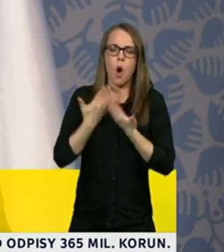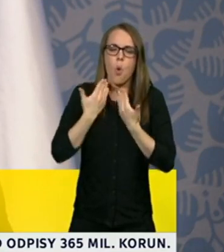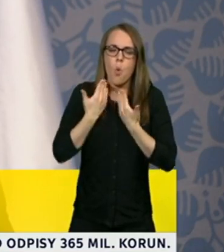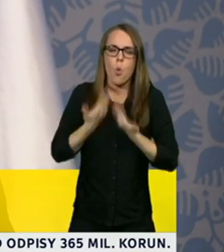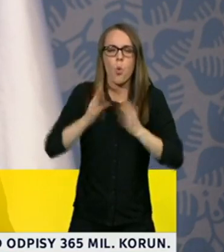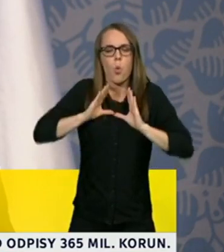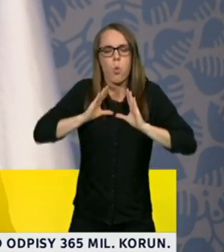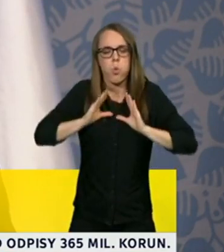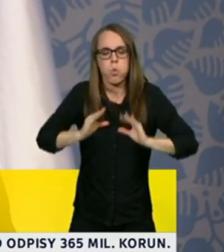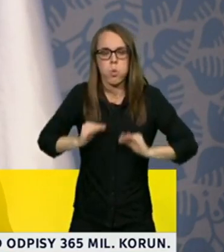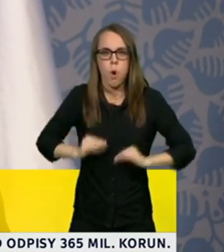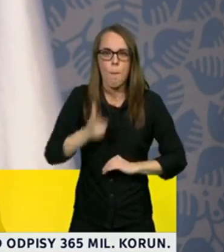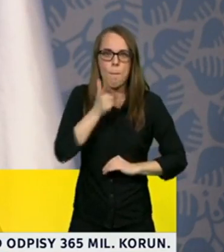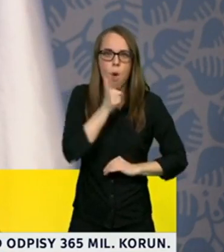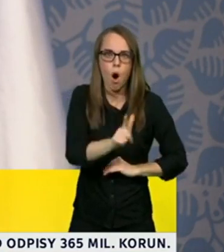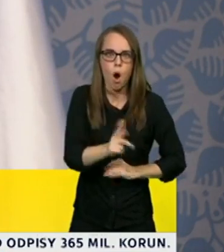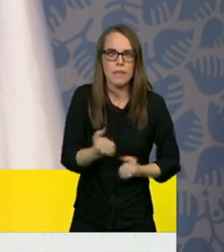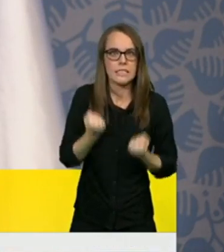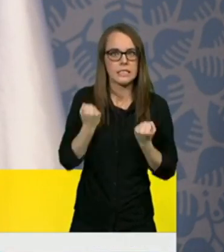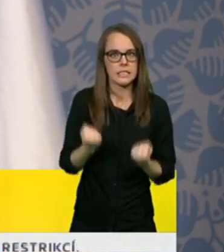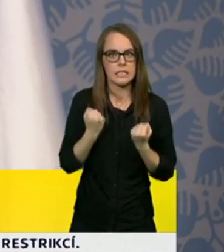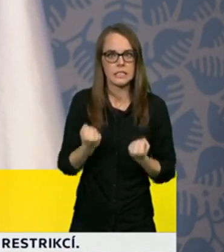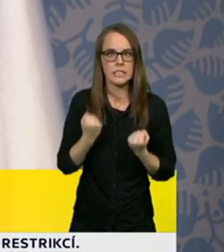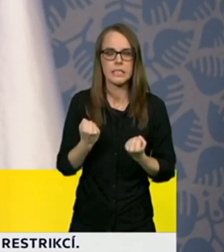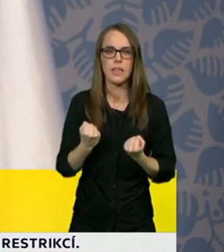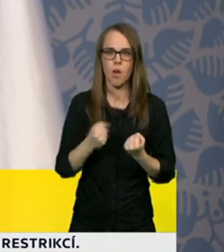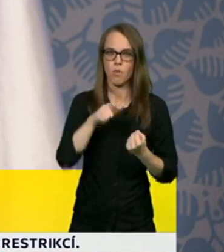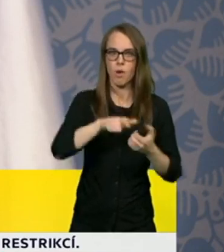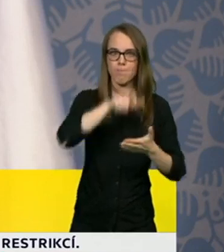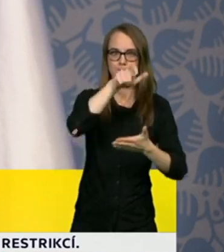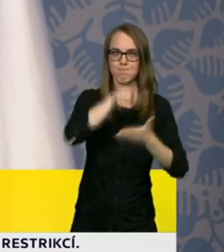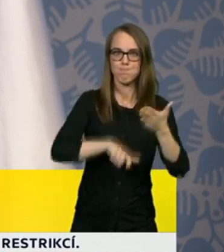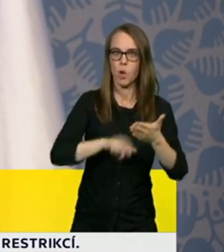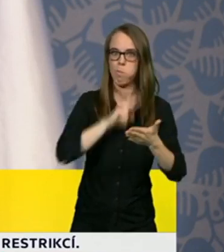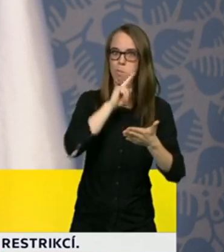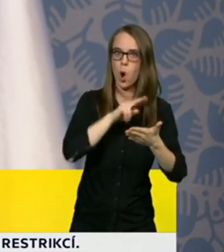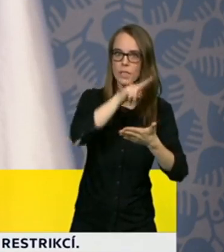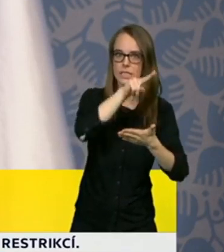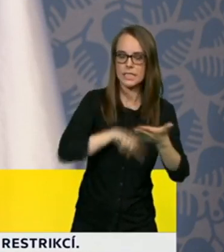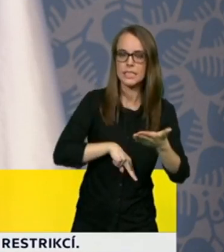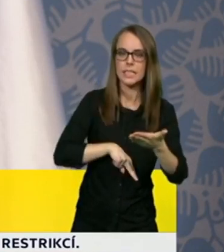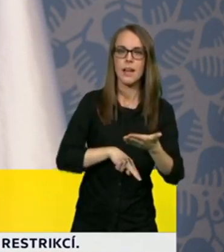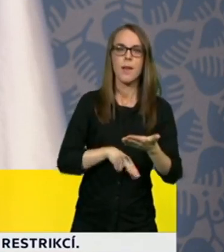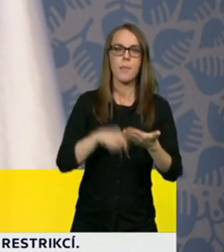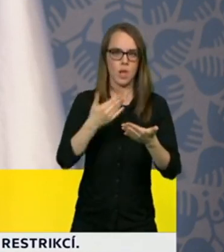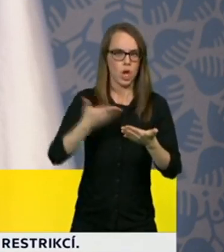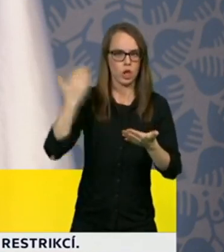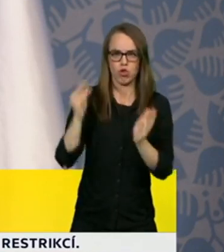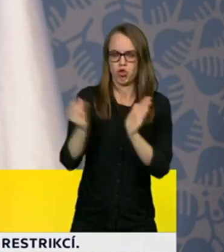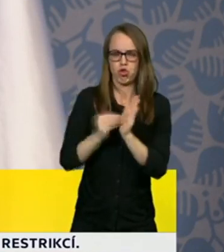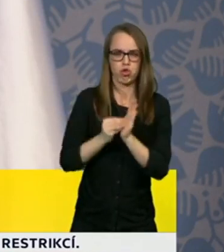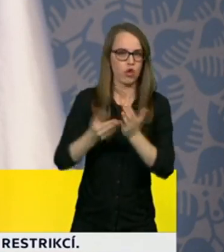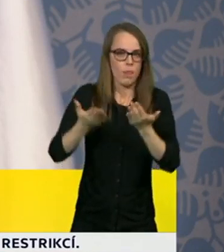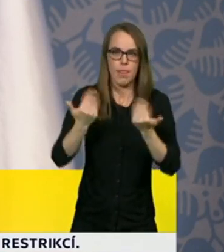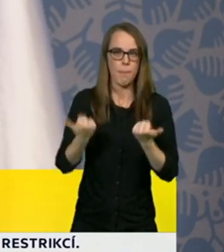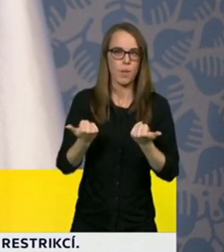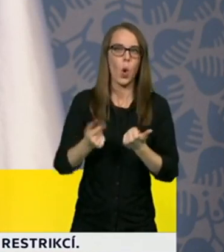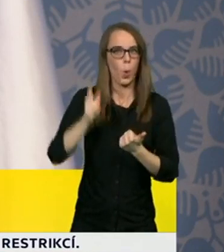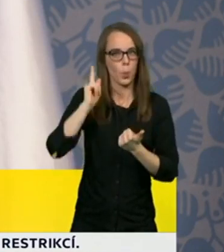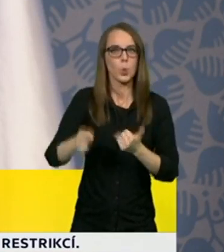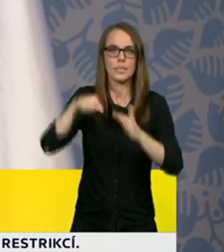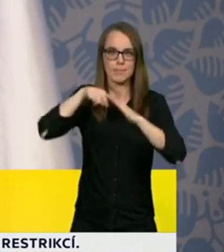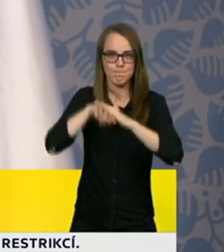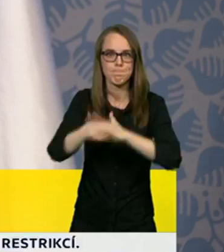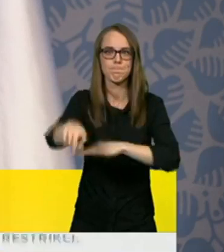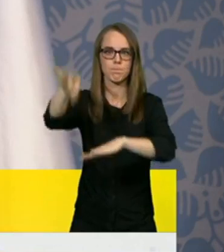doposud byly papírové tyto recepty s modrým pruhem, nově budou také elektronizovány, takže tím skutečně dokončujeme kompletní